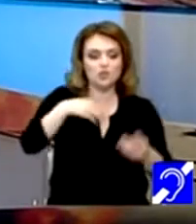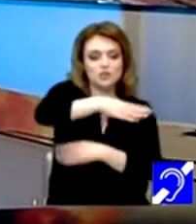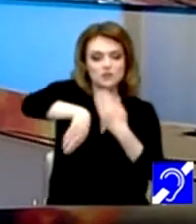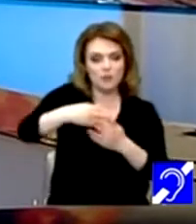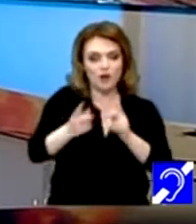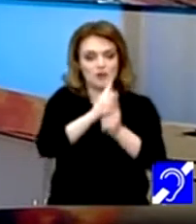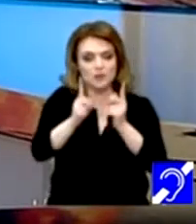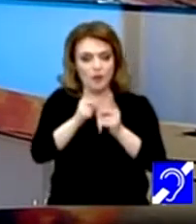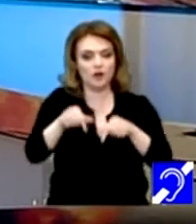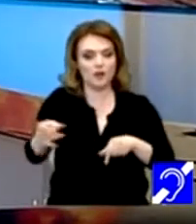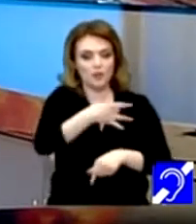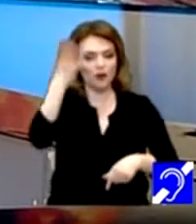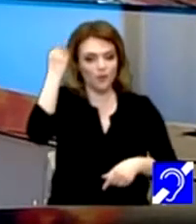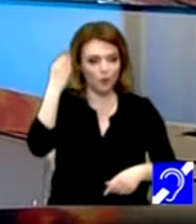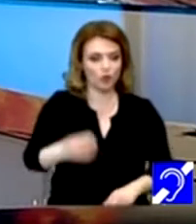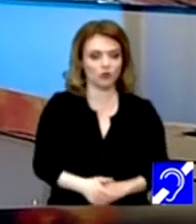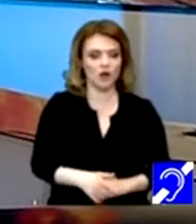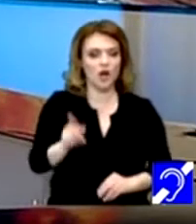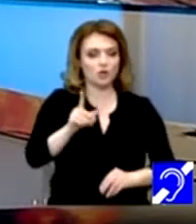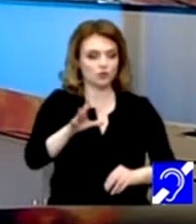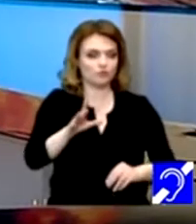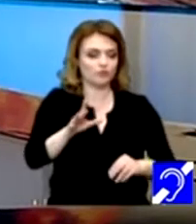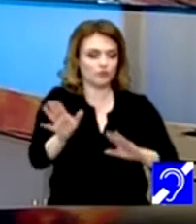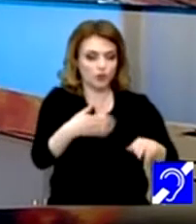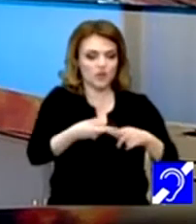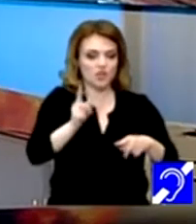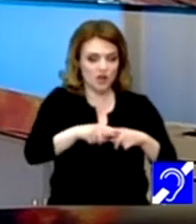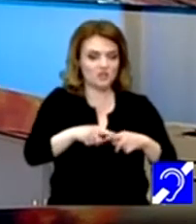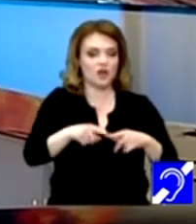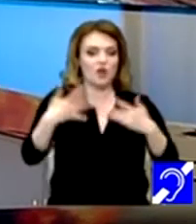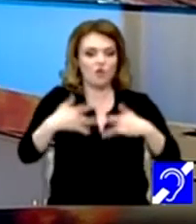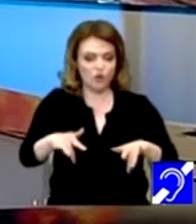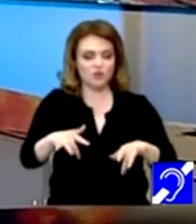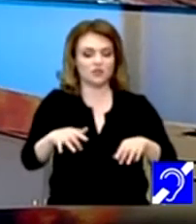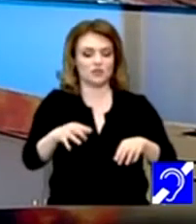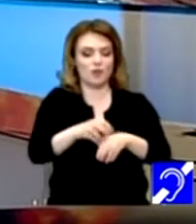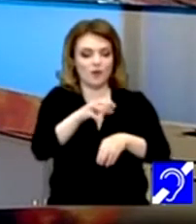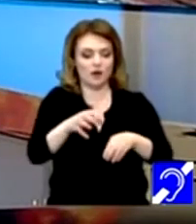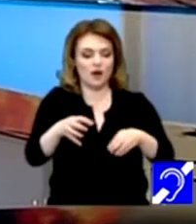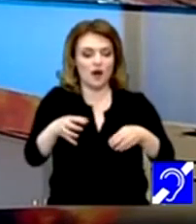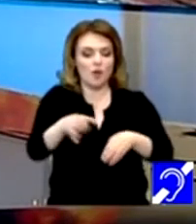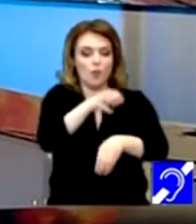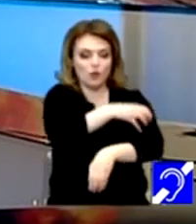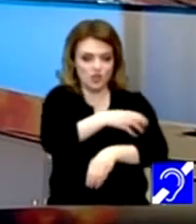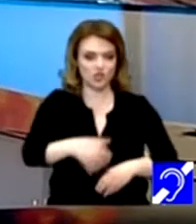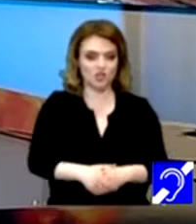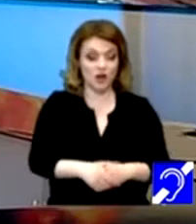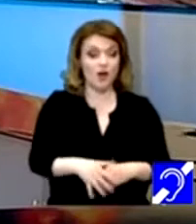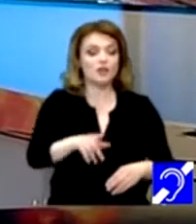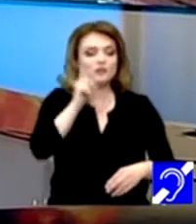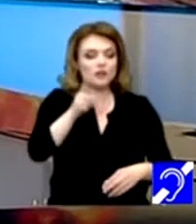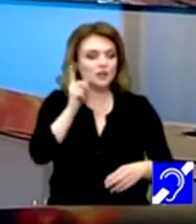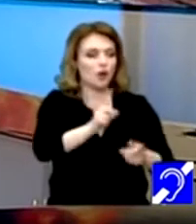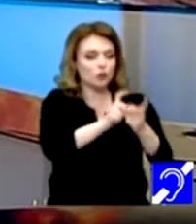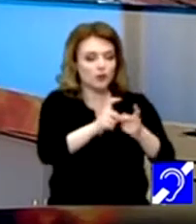Republica Moldova, care a dus la debarcarea comuniștilor de la putere. Mulți tineri care s-au jertfit pe altarul libertății au plătit însă un